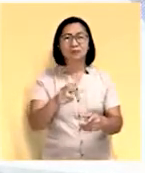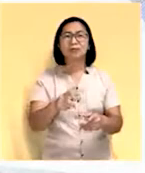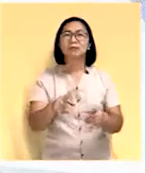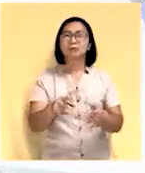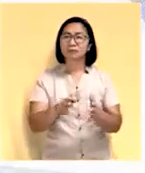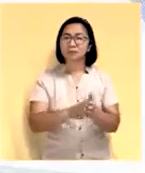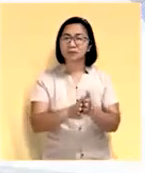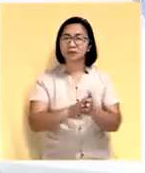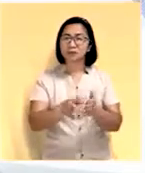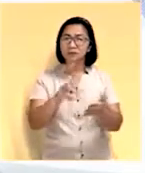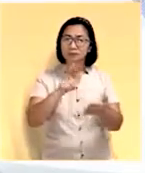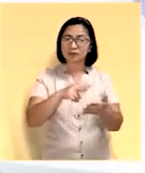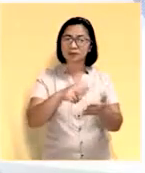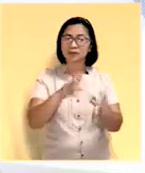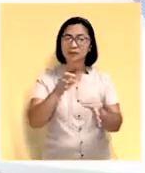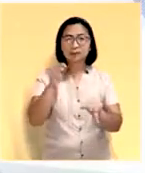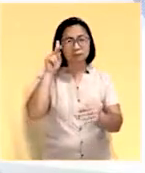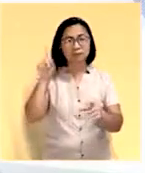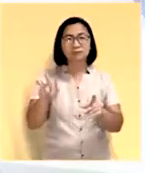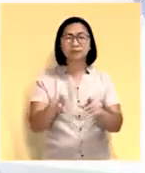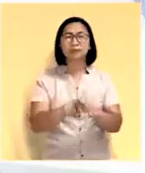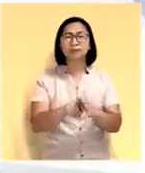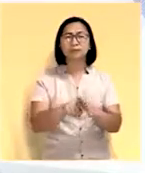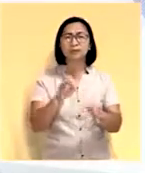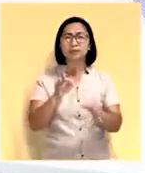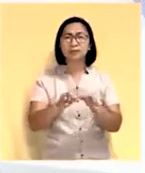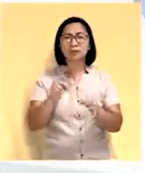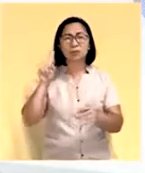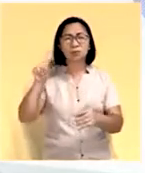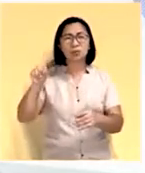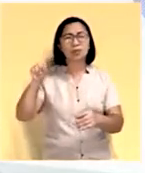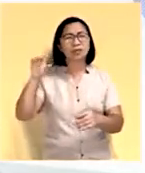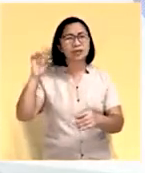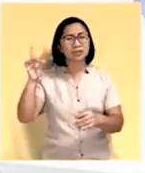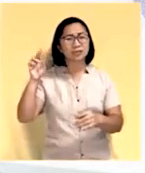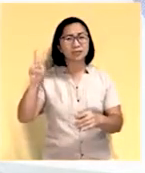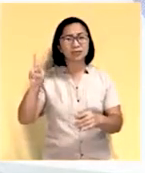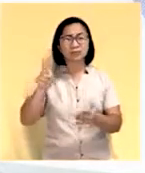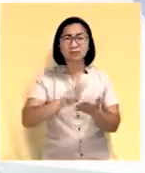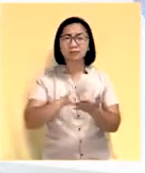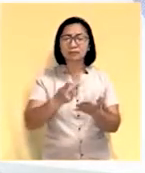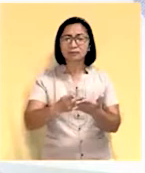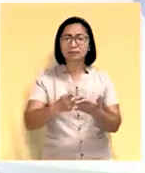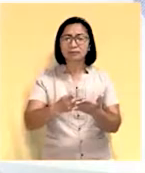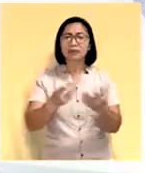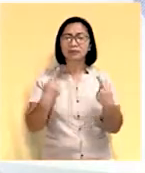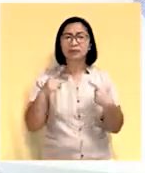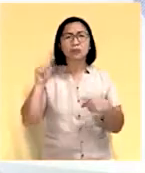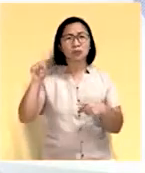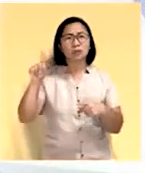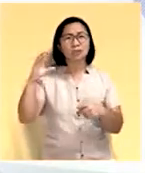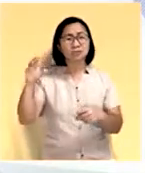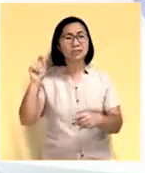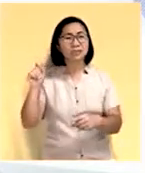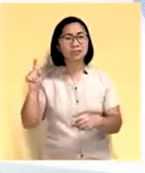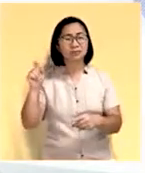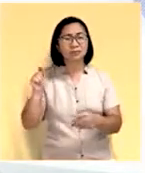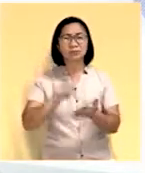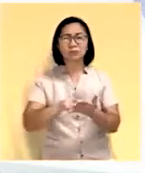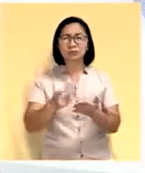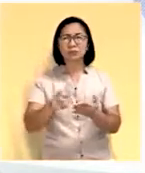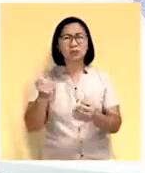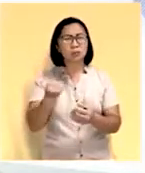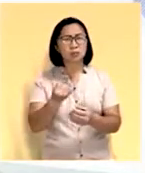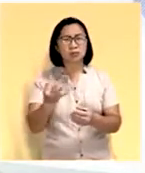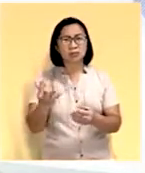talaga magbasa. Kuya, kung ang aklat ay may 182 pahina at ako ay nasa 111 pahina